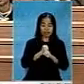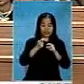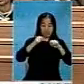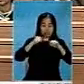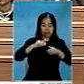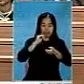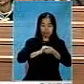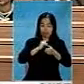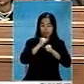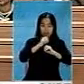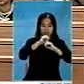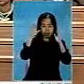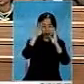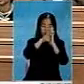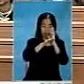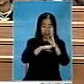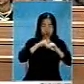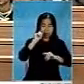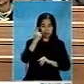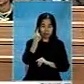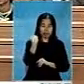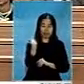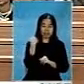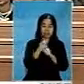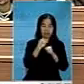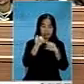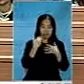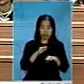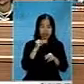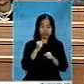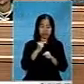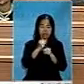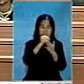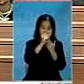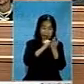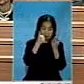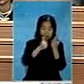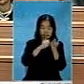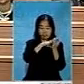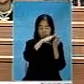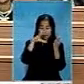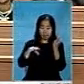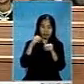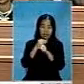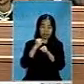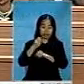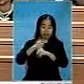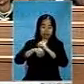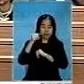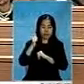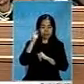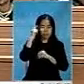ขียนซะให้ชัดเจนเขียนซะให้เขียนแล้วปฏิบัติได้อย่าให้มีปัญหาทำให้เ